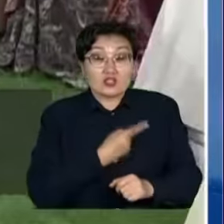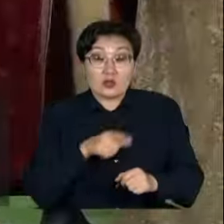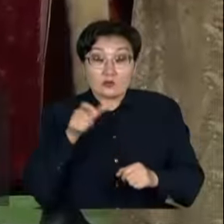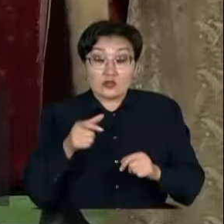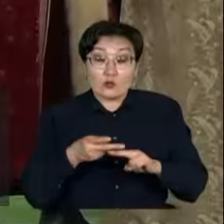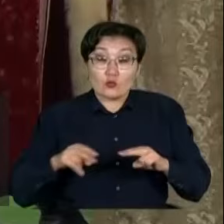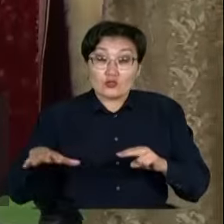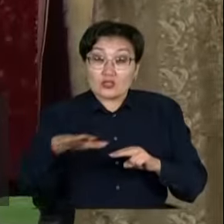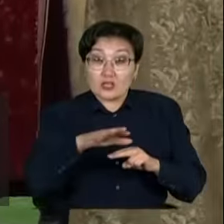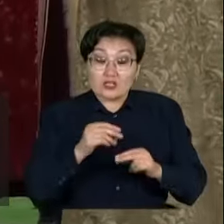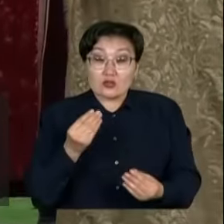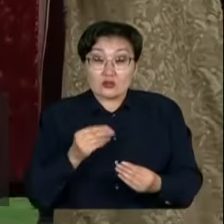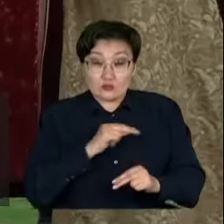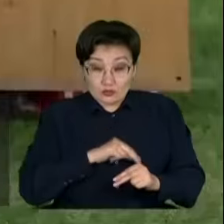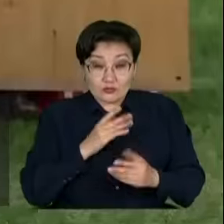осы алаңда жүр.